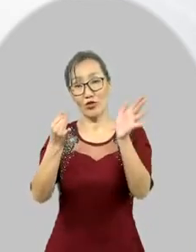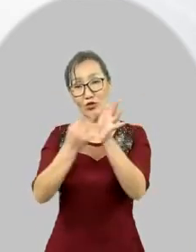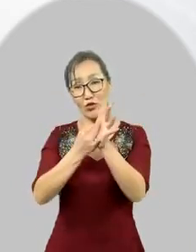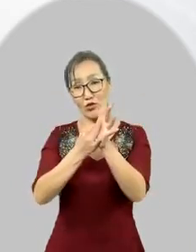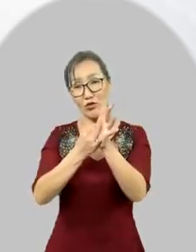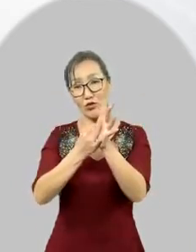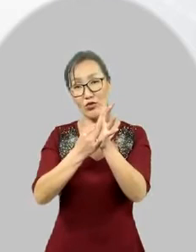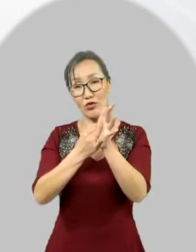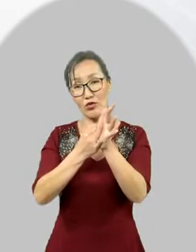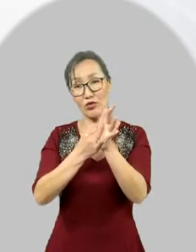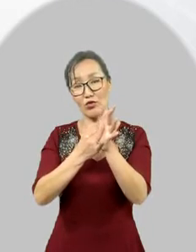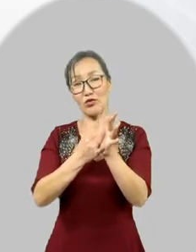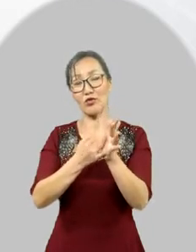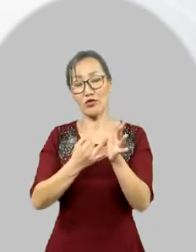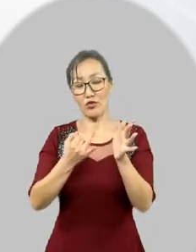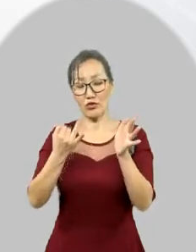3700.